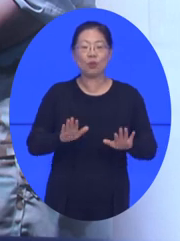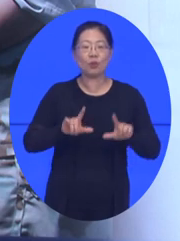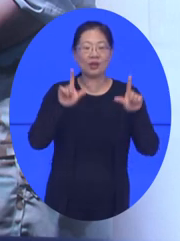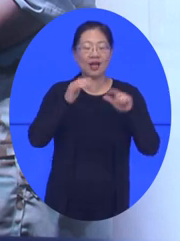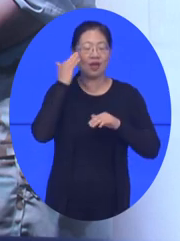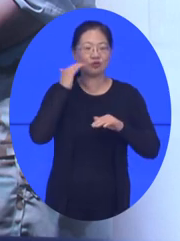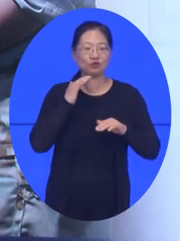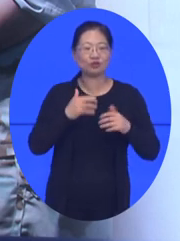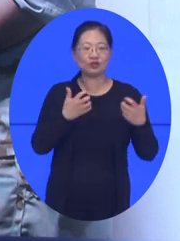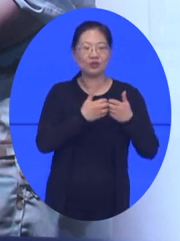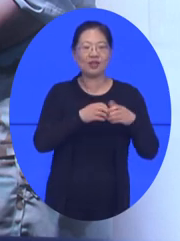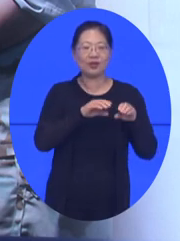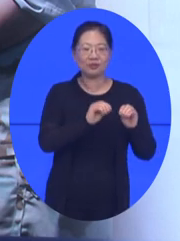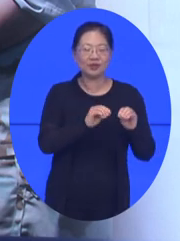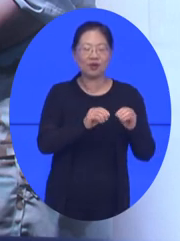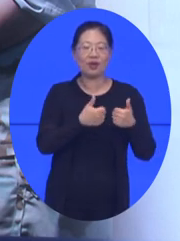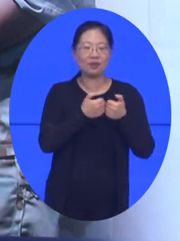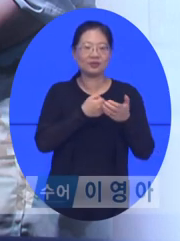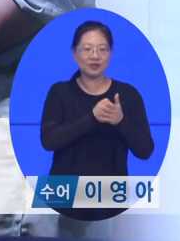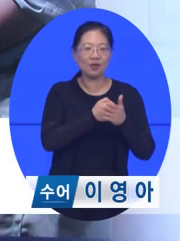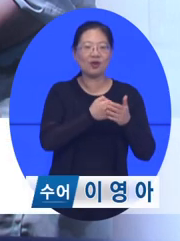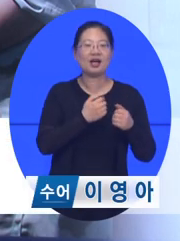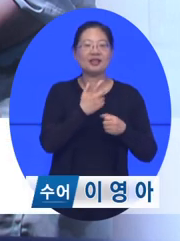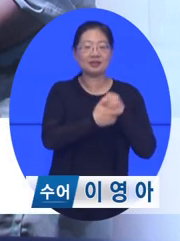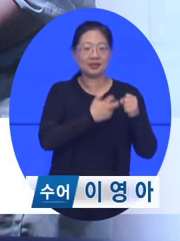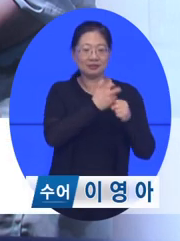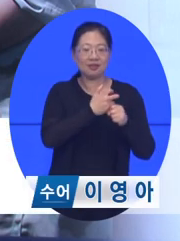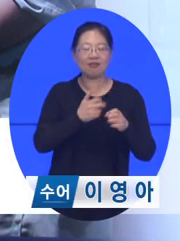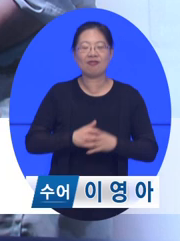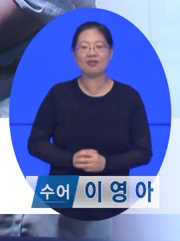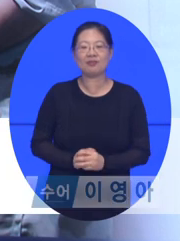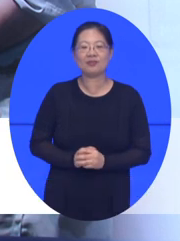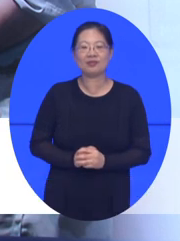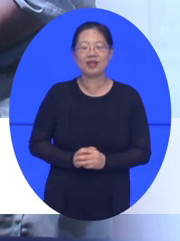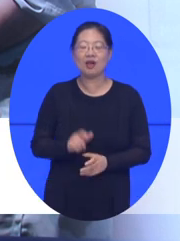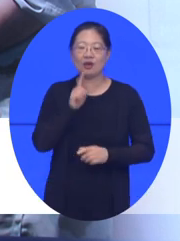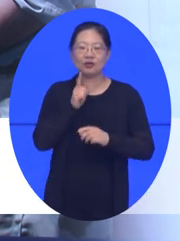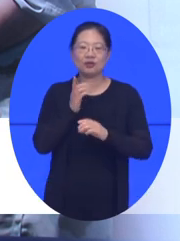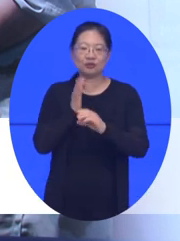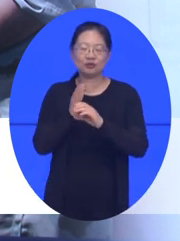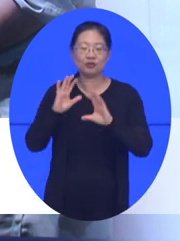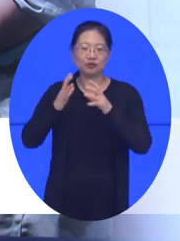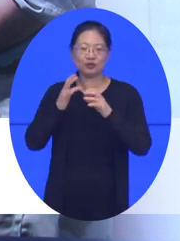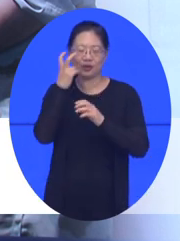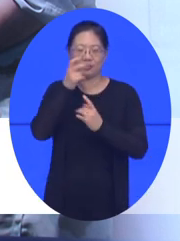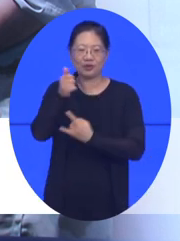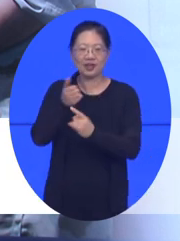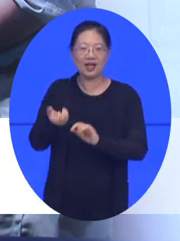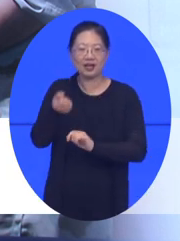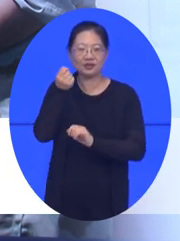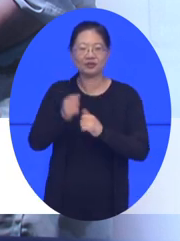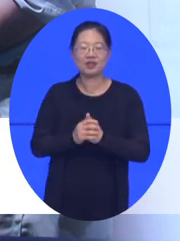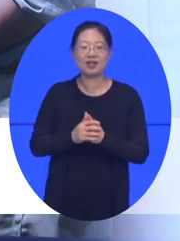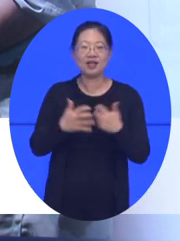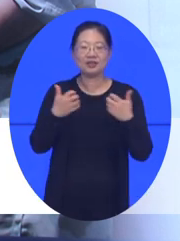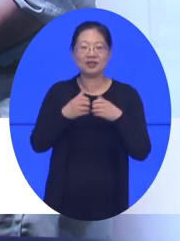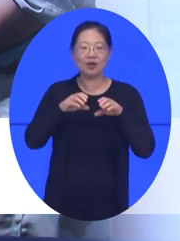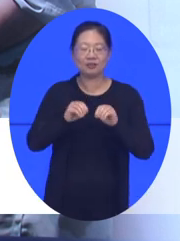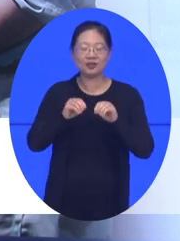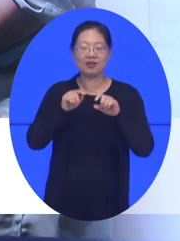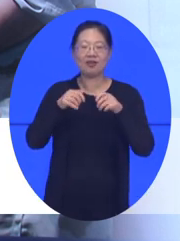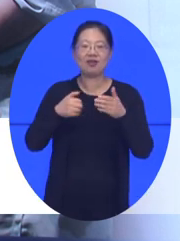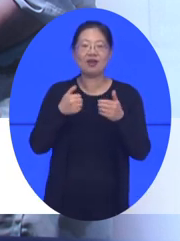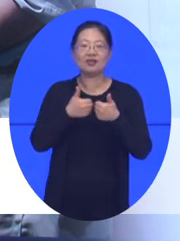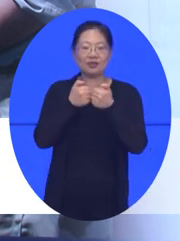올해로 한국전쟁 정전협정을 맺은 지 70년이 되는데요. 그동안 중립국 감독위원회에서 수장하고 있던 정전협정서가